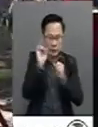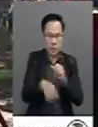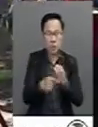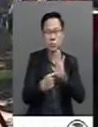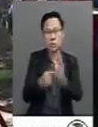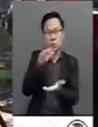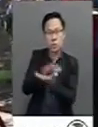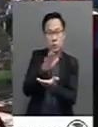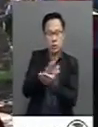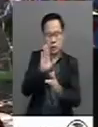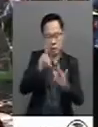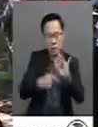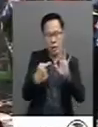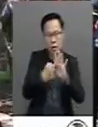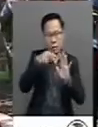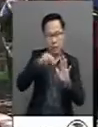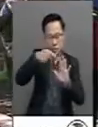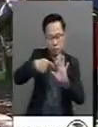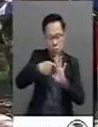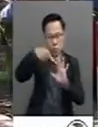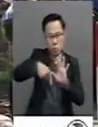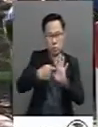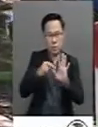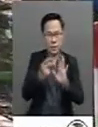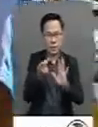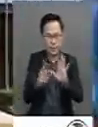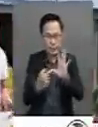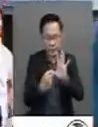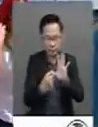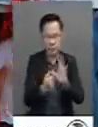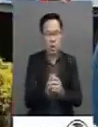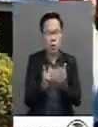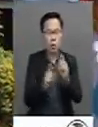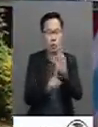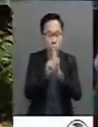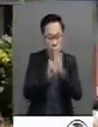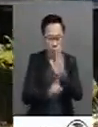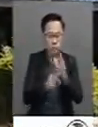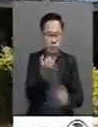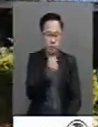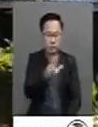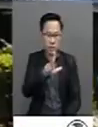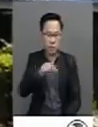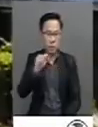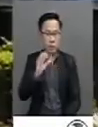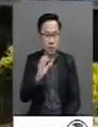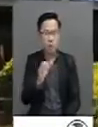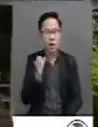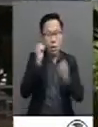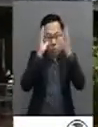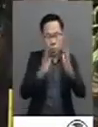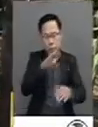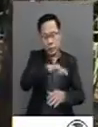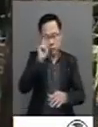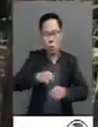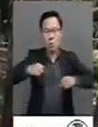งเรียนบ้านภูพานคำตำบลโนนทานอำเภอเมืองอุณหภูมิเหลือ13องศาเซลเซียสนะคะคุณครูเขาก็เลยต้องพาเด็กๆนี่ล่ะ